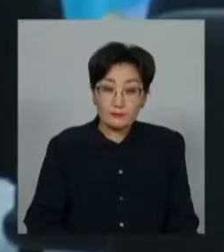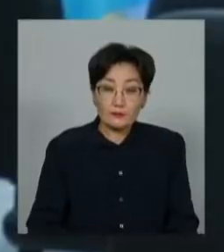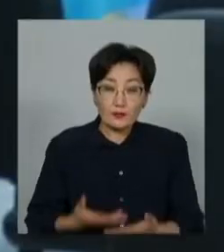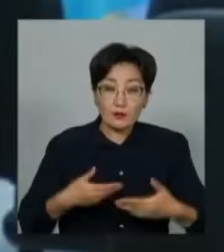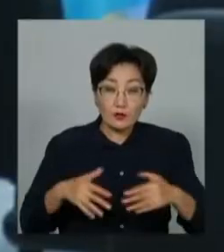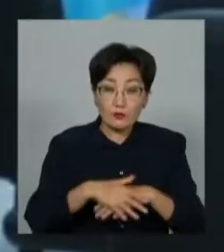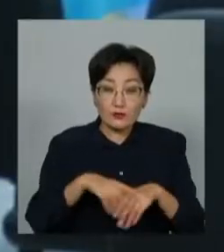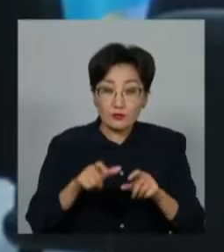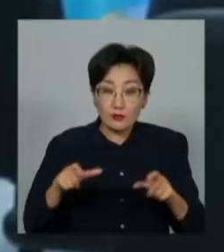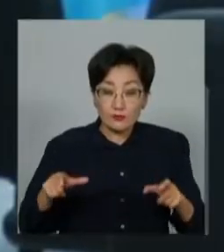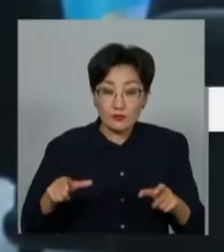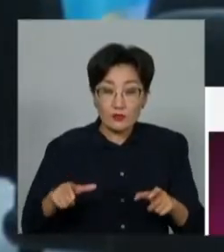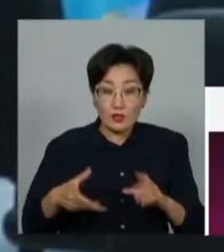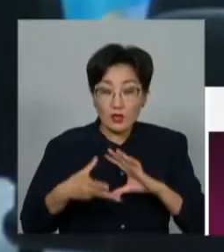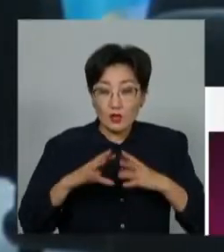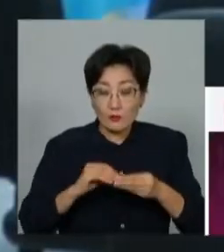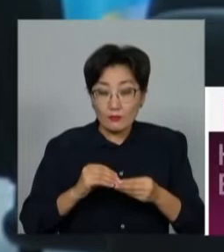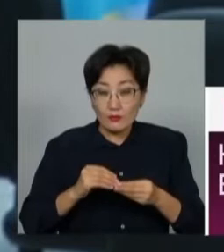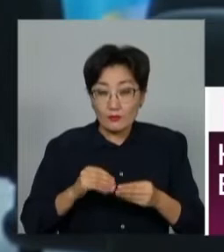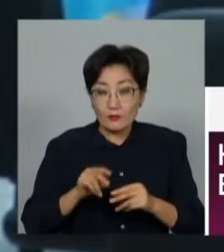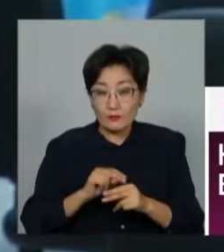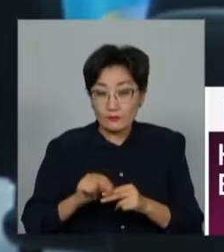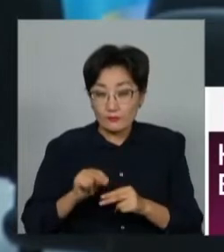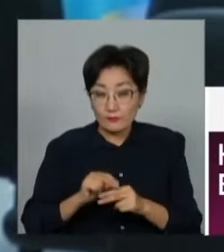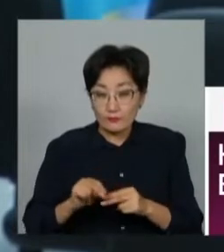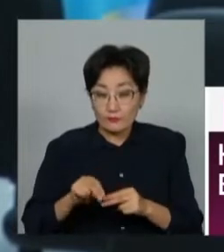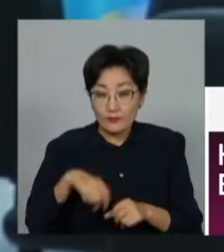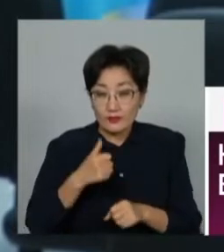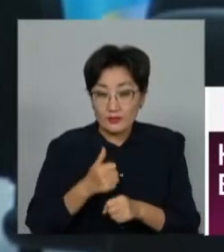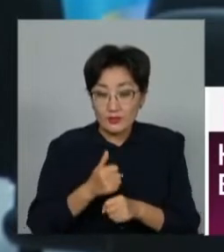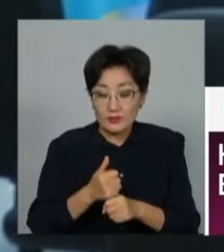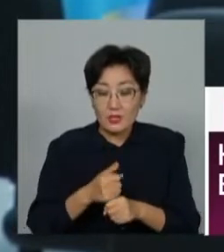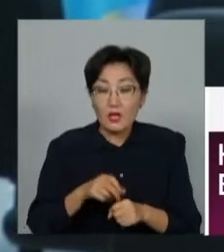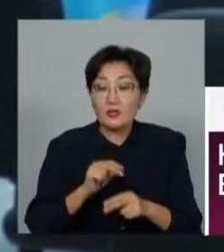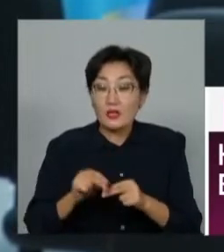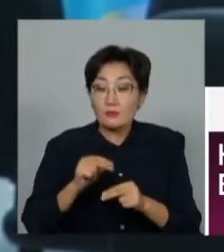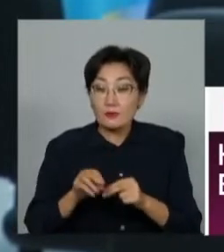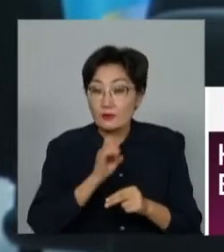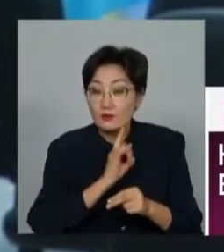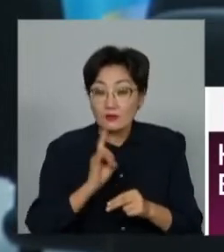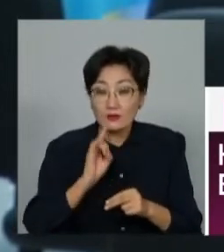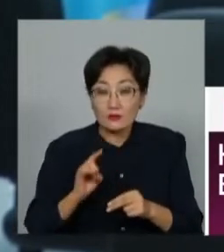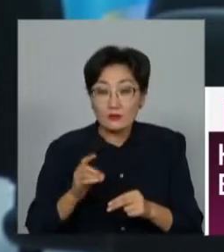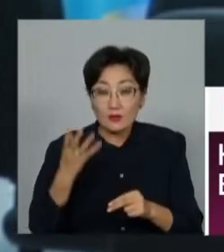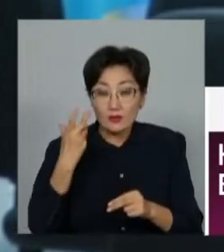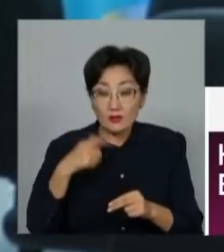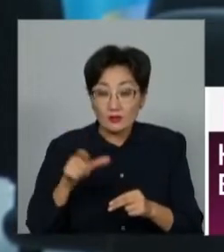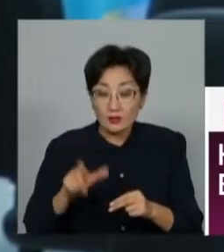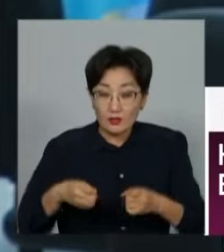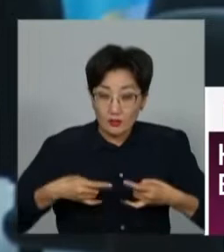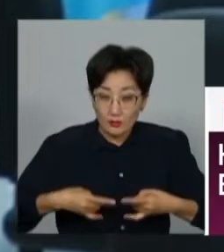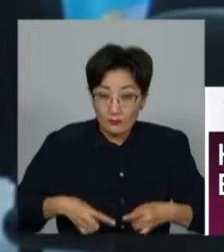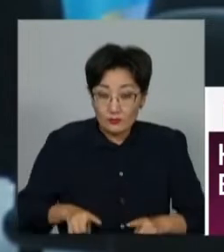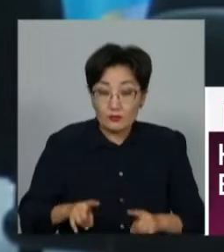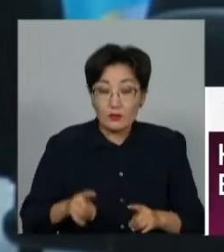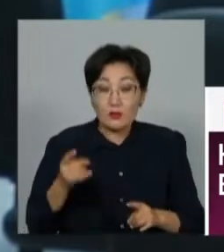Біздің қоғамды жалпы тәрбиешілердің негізгі сол аналар ғой. Адам баласы дүниеден бірінші дүние есігін ашқан кезде